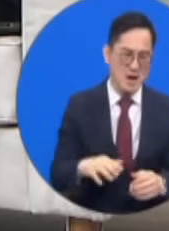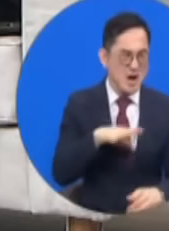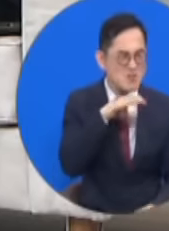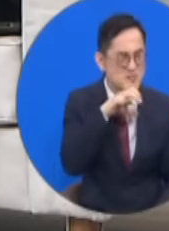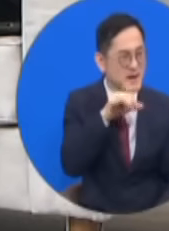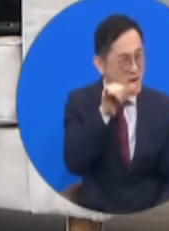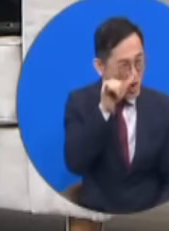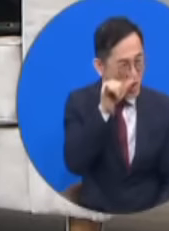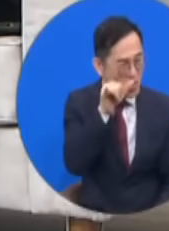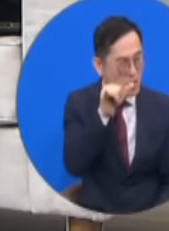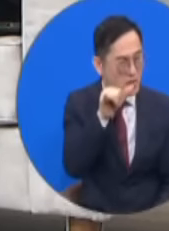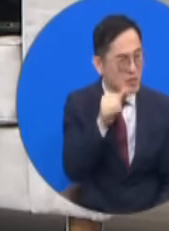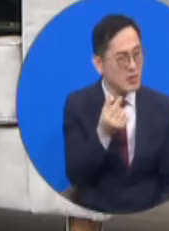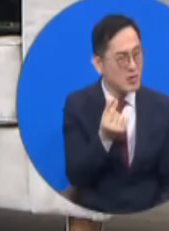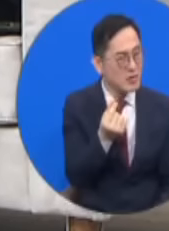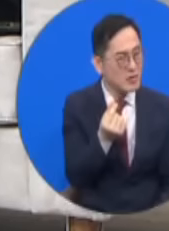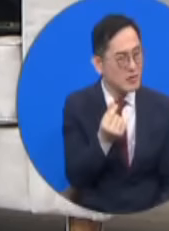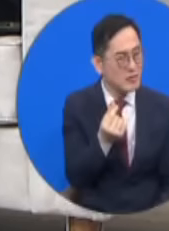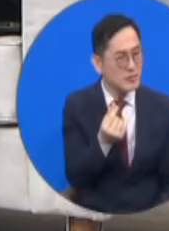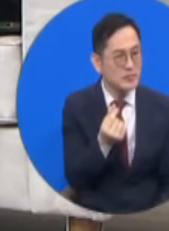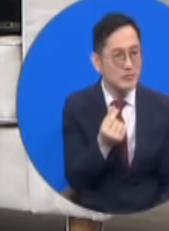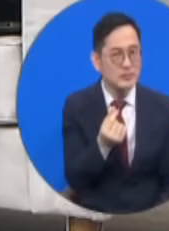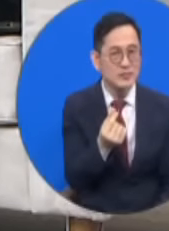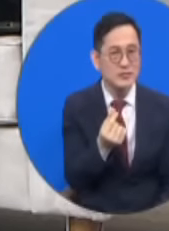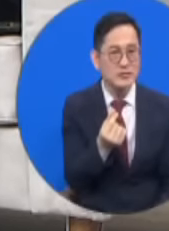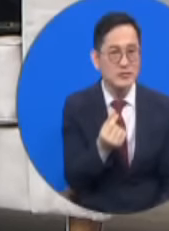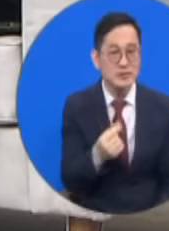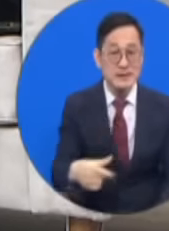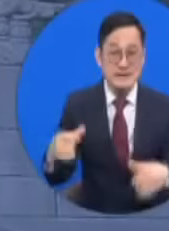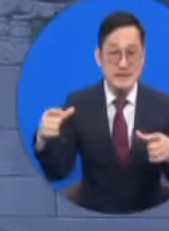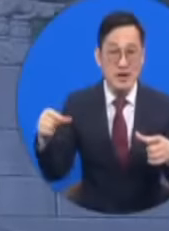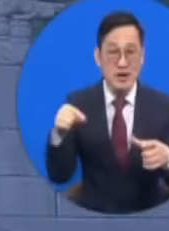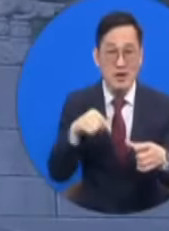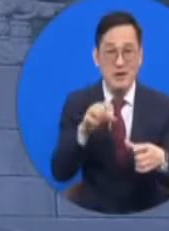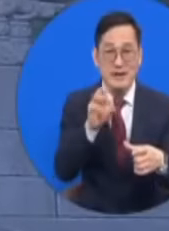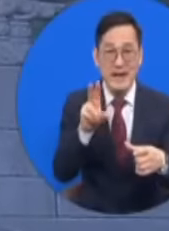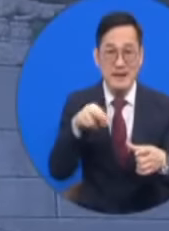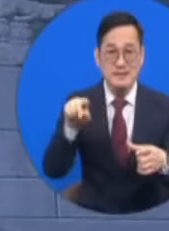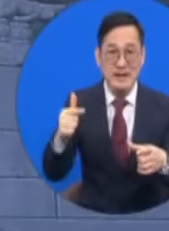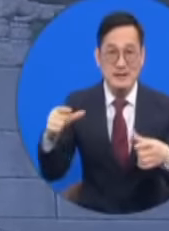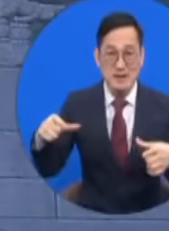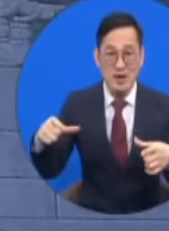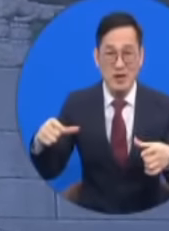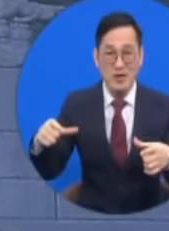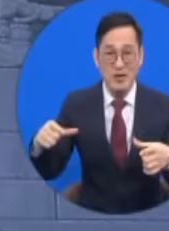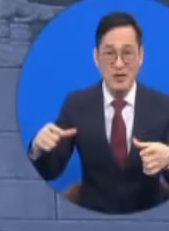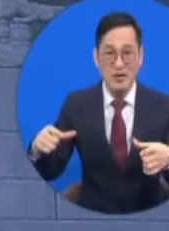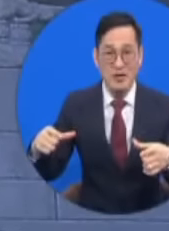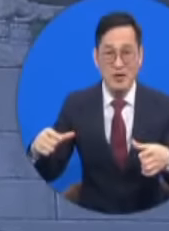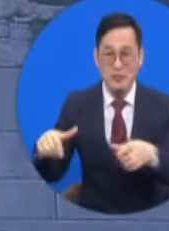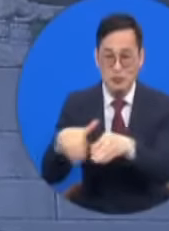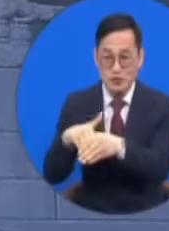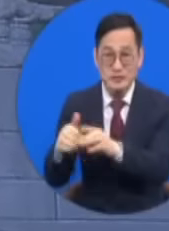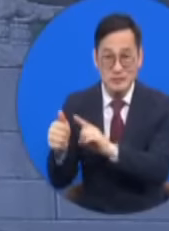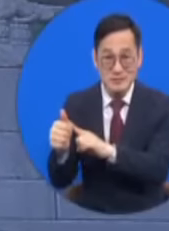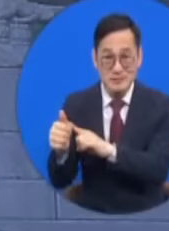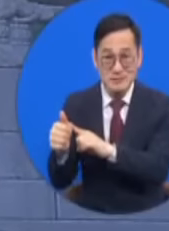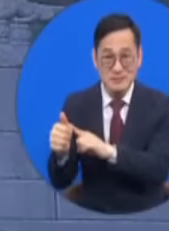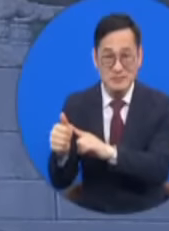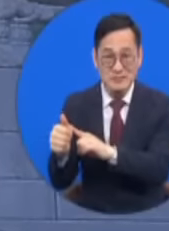하더라도 더군다나 저 지역이 문재인 전 대통령과 함께 살고 있는 맞습니다. 유권자잖아요. 문재인 전